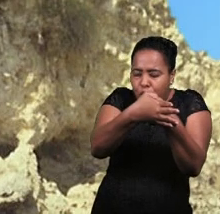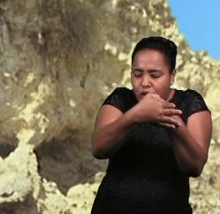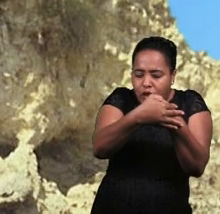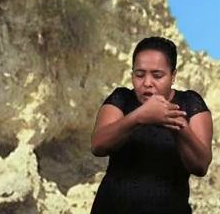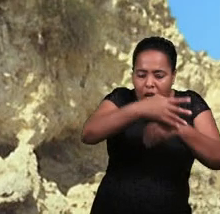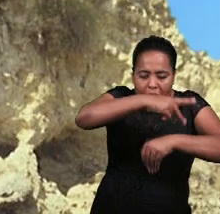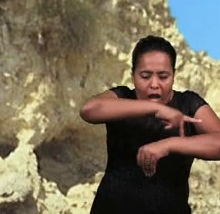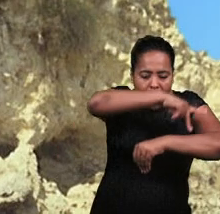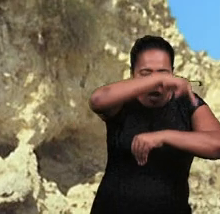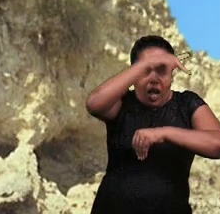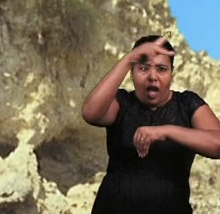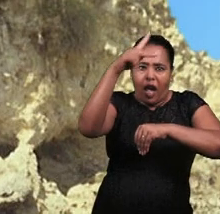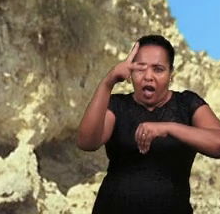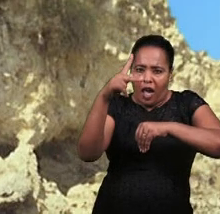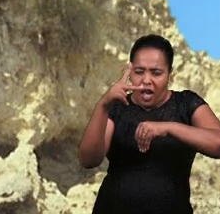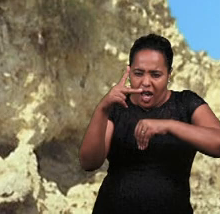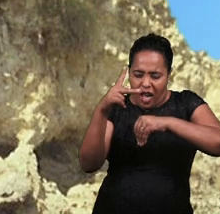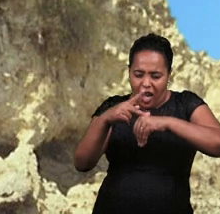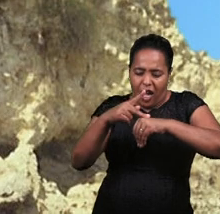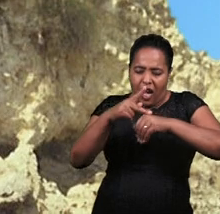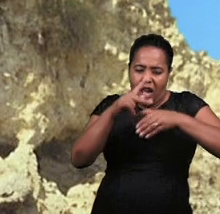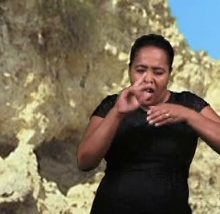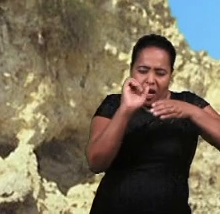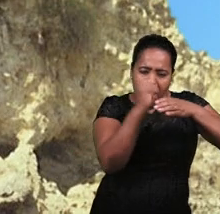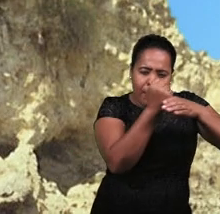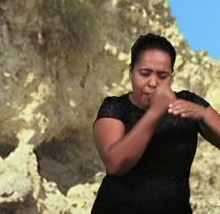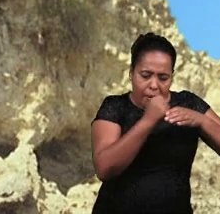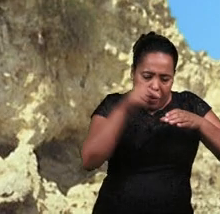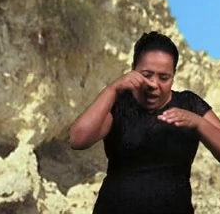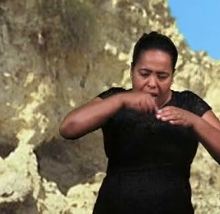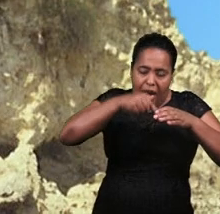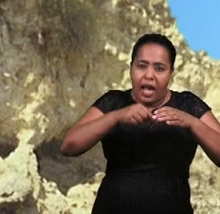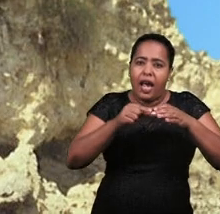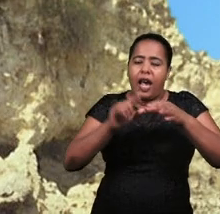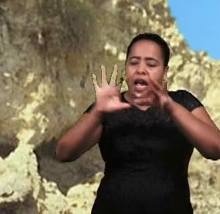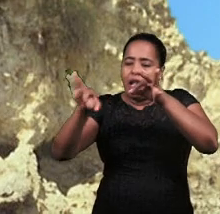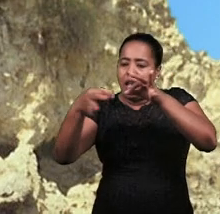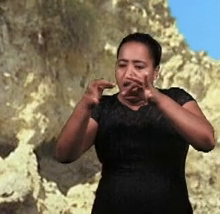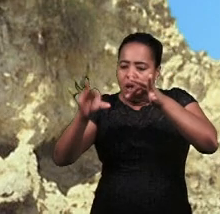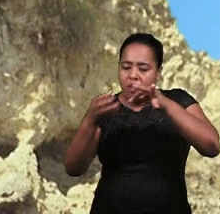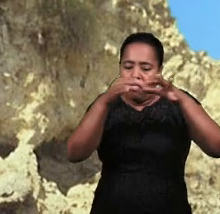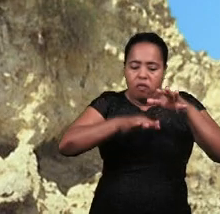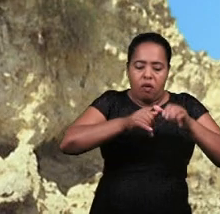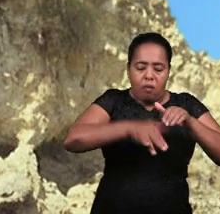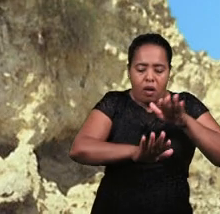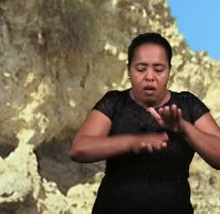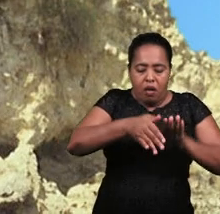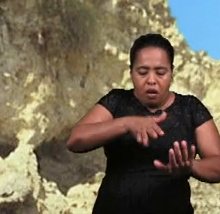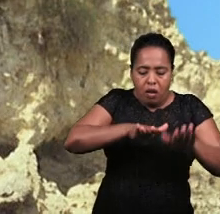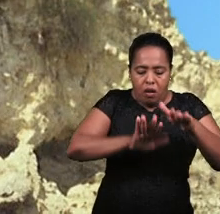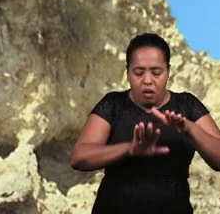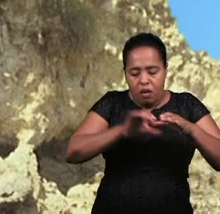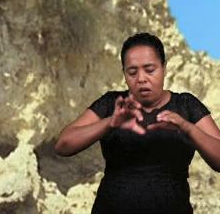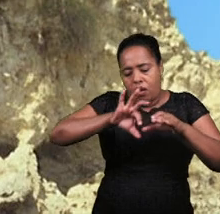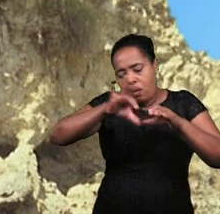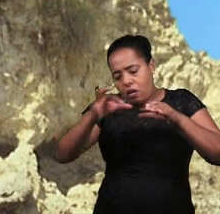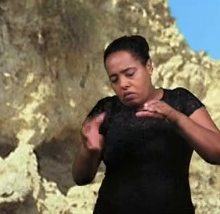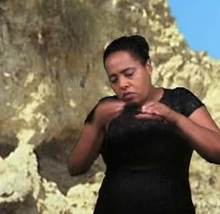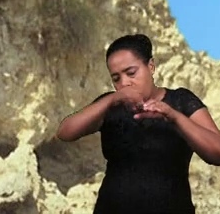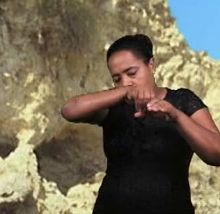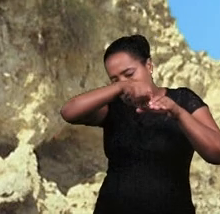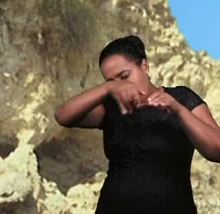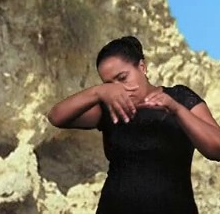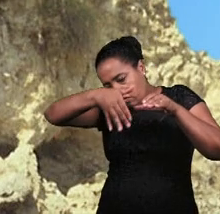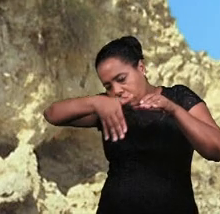roc. Et là, le raisin était écrasé et produisait le vin. Jésus, il a été écrasé aussi. Jésus est mort